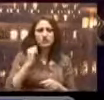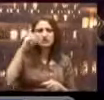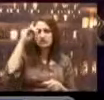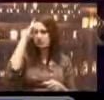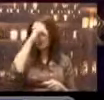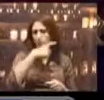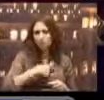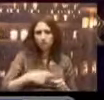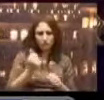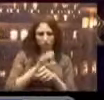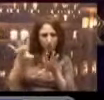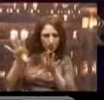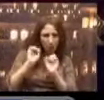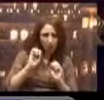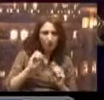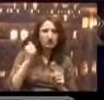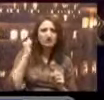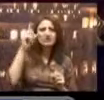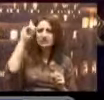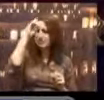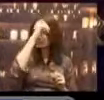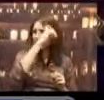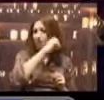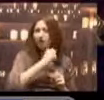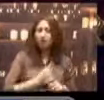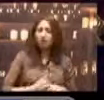جدا جدا، واللي كان دايما بيوضح لي ده